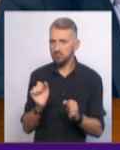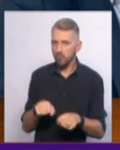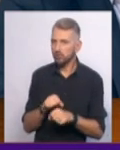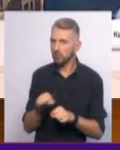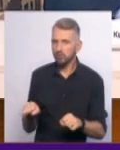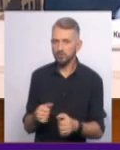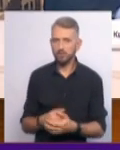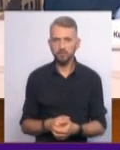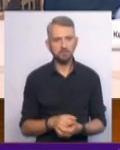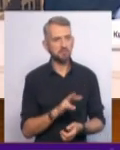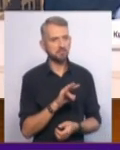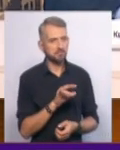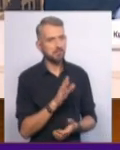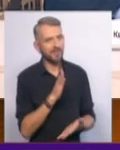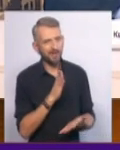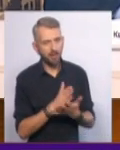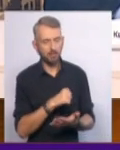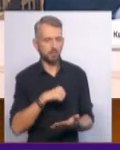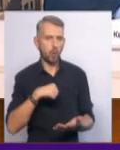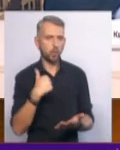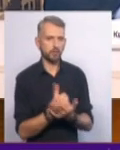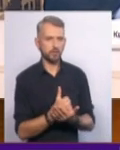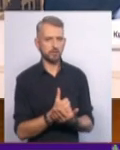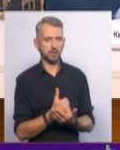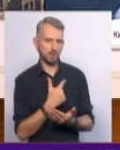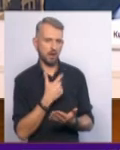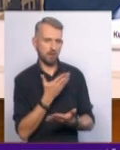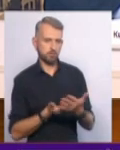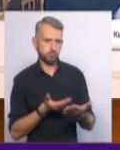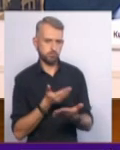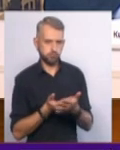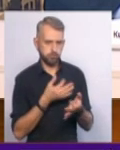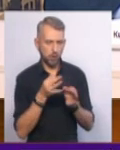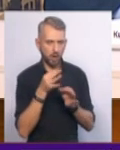зробити? Ні, механізм є, але найголовніше, що я порадив би